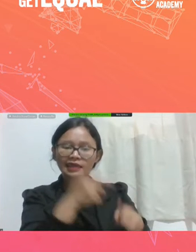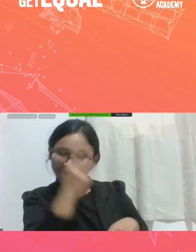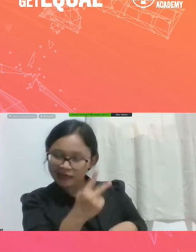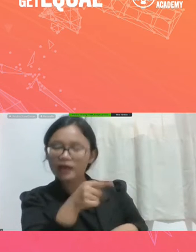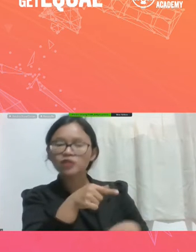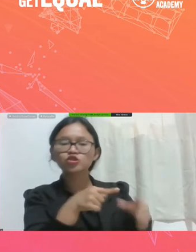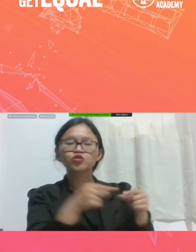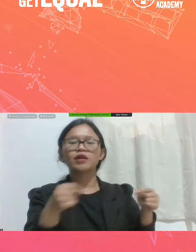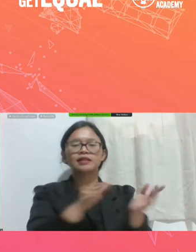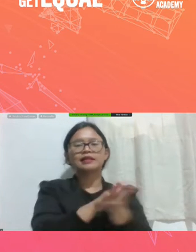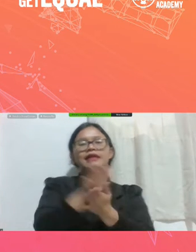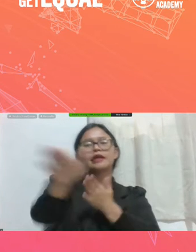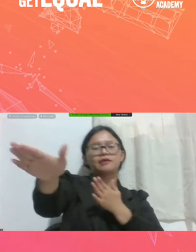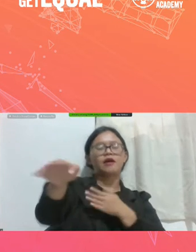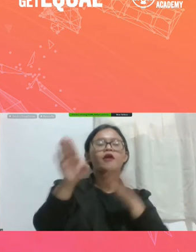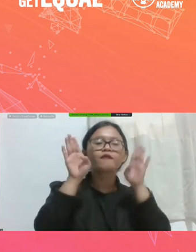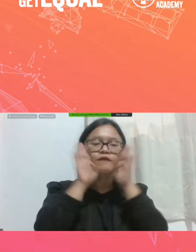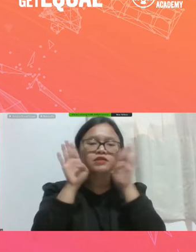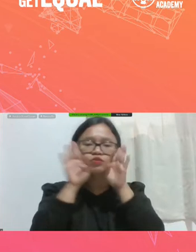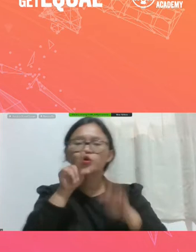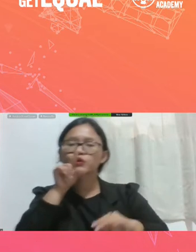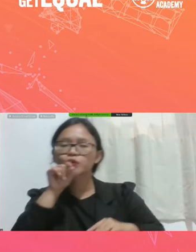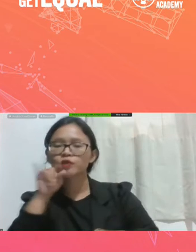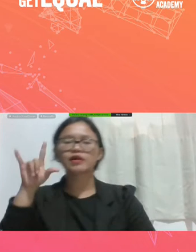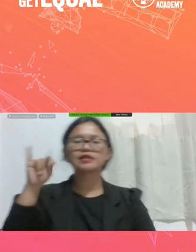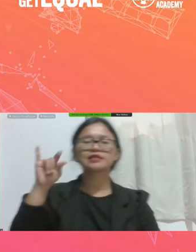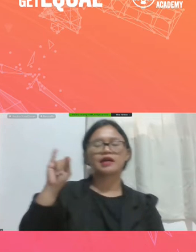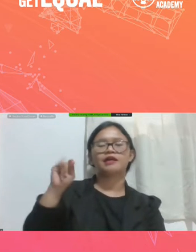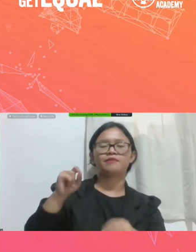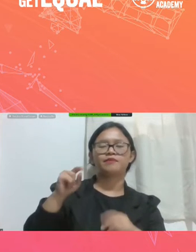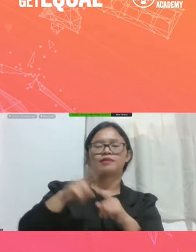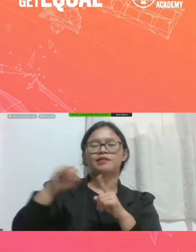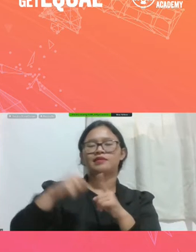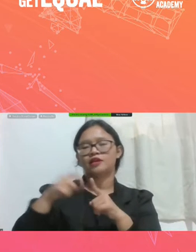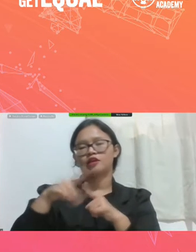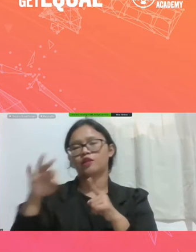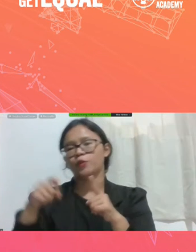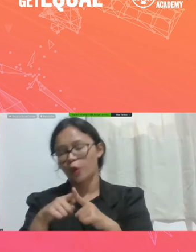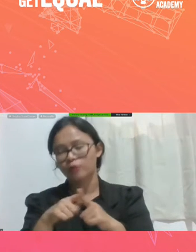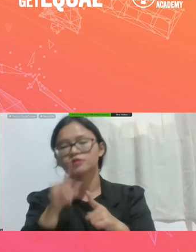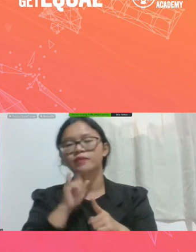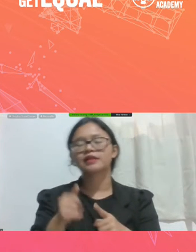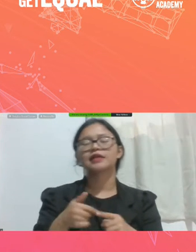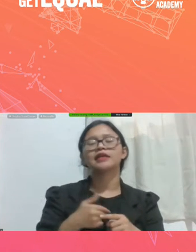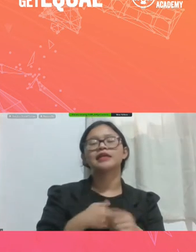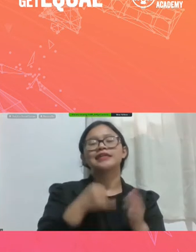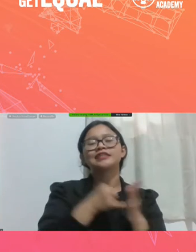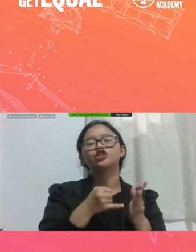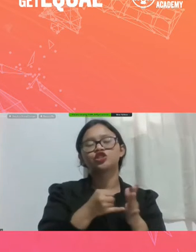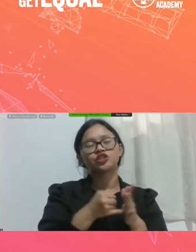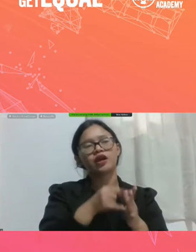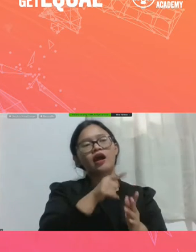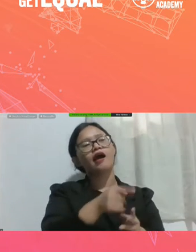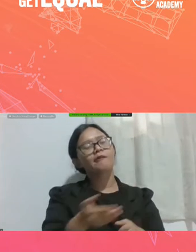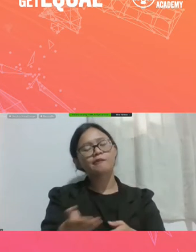surat terbuka yang akan kita kirim ke Facebook, Twitter, Instagram, dan TikTok. Kita minta dukungan, isinya ini adalah himbauan untuk